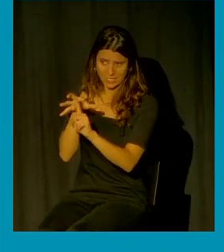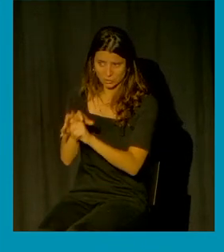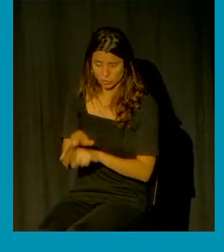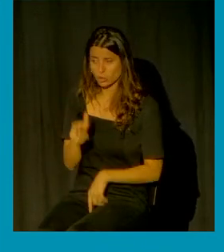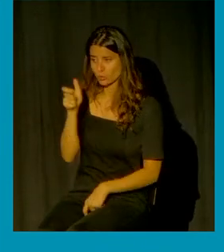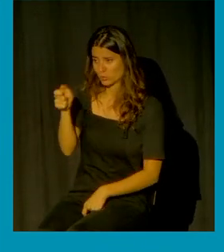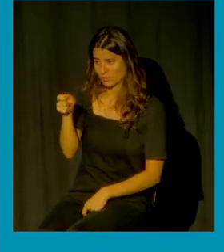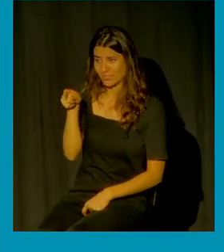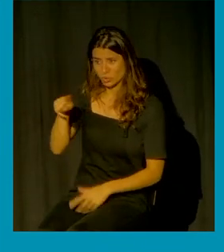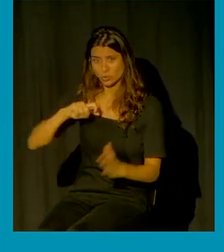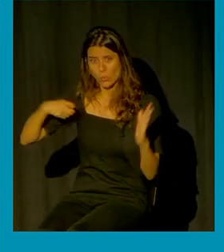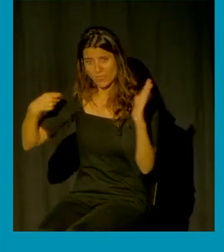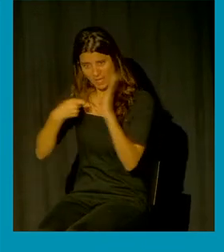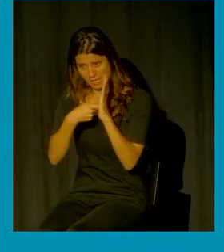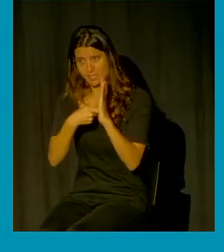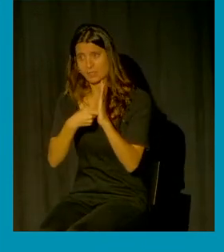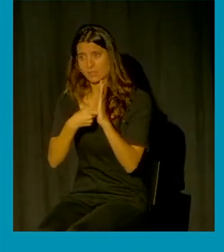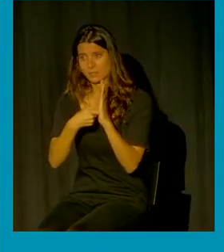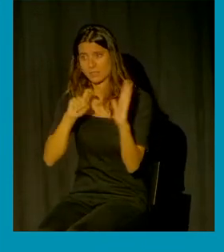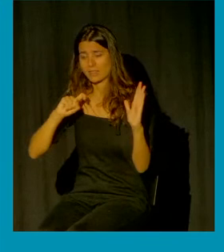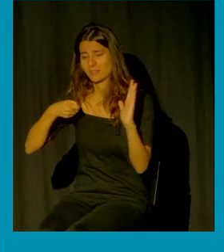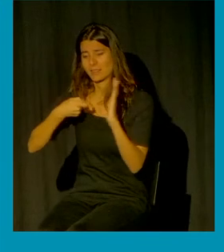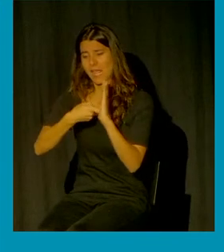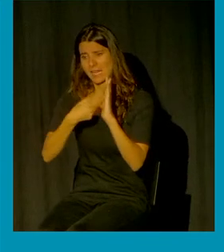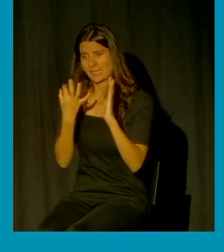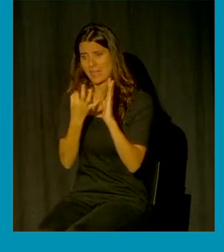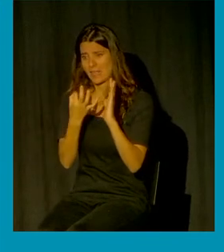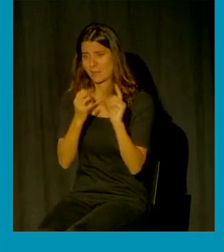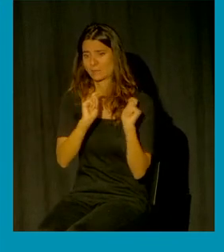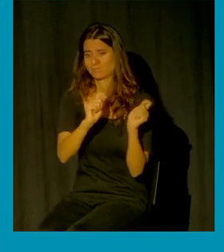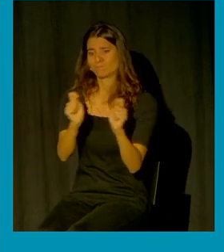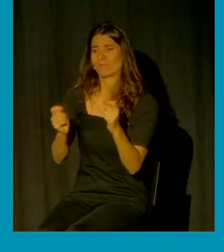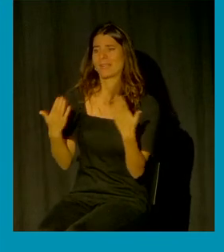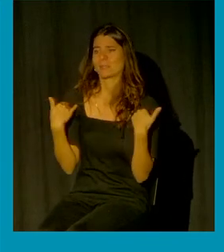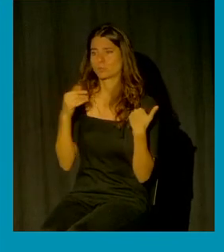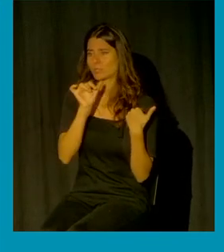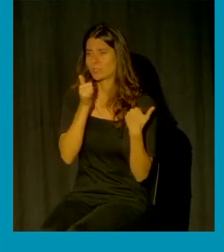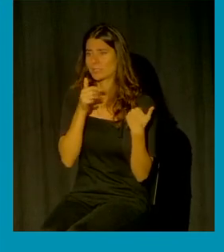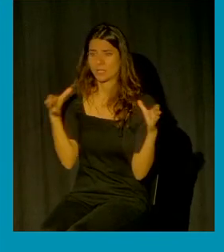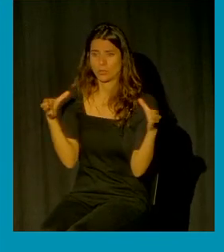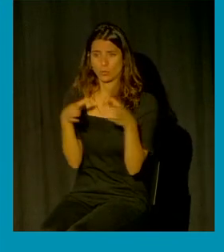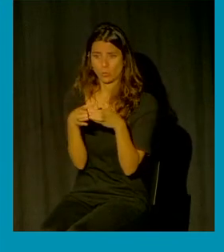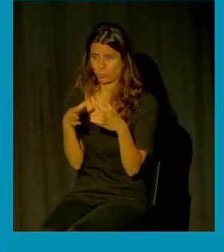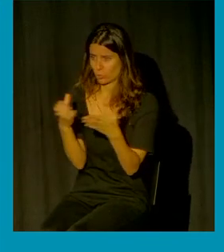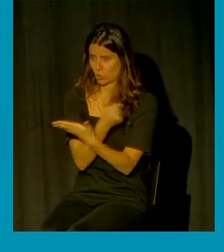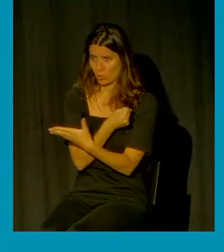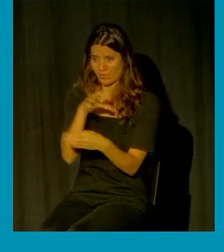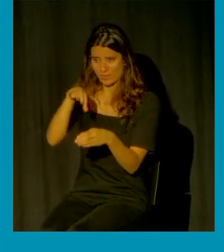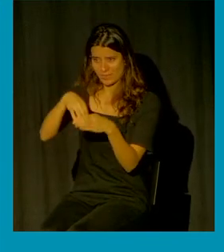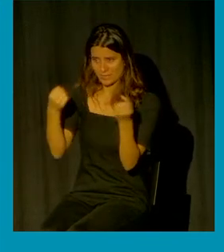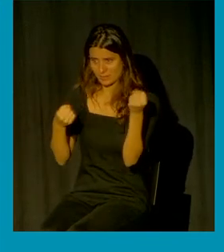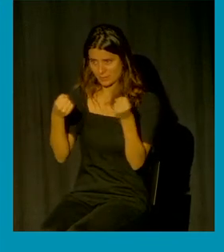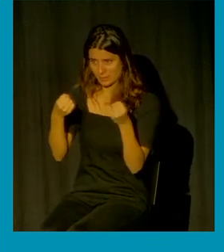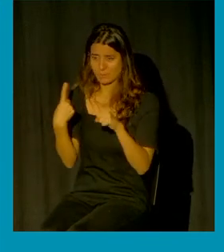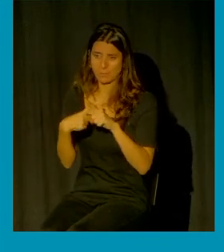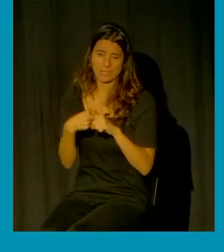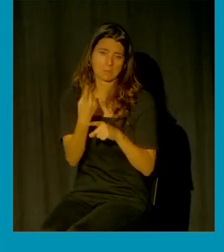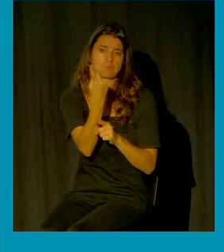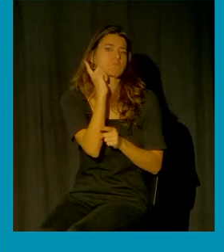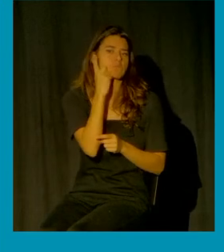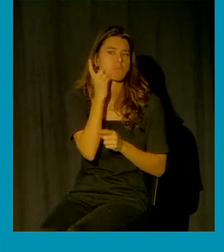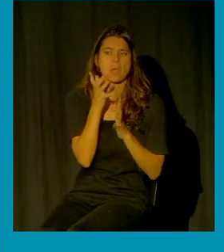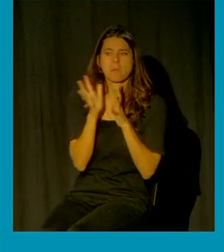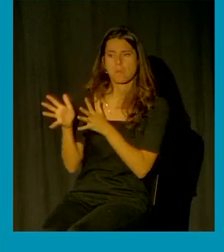un delicte del que havien de respondre tots els integrants del vehicle perquè un va prestar el seu mòbil